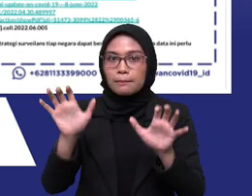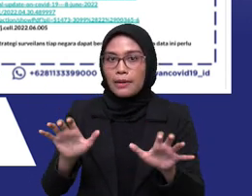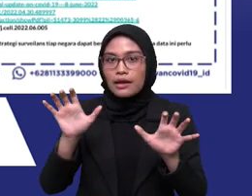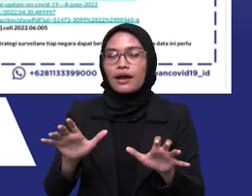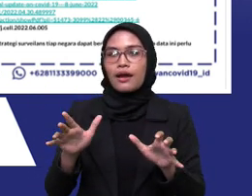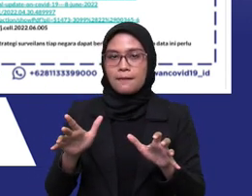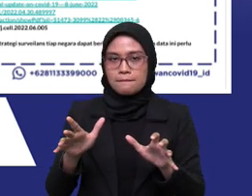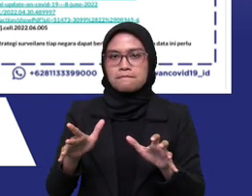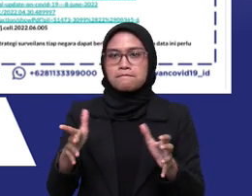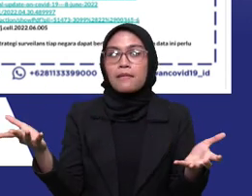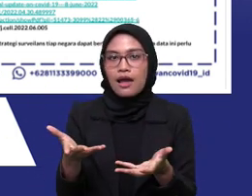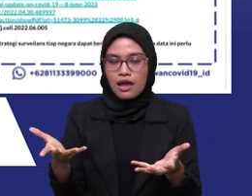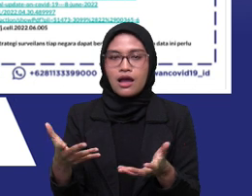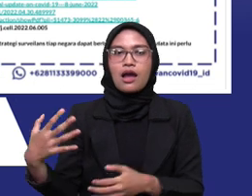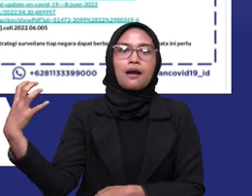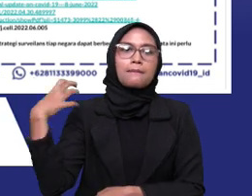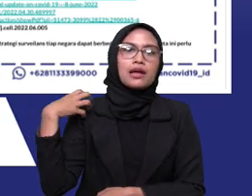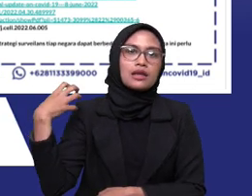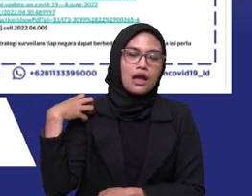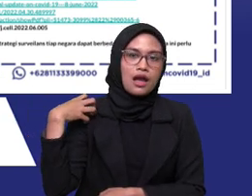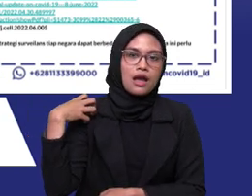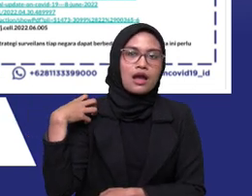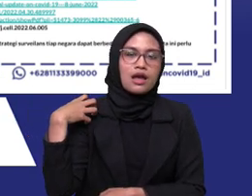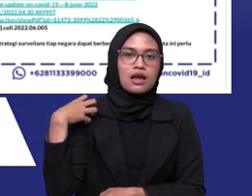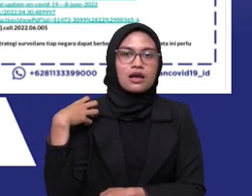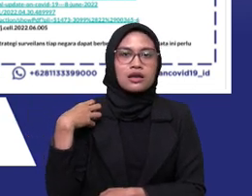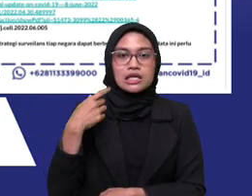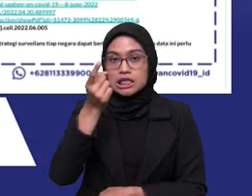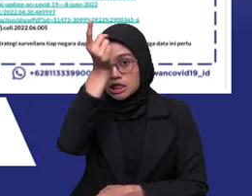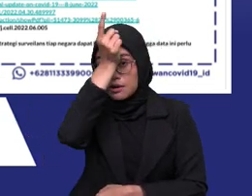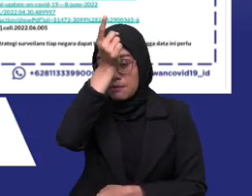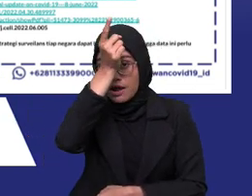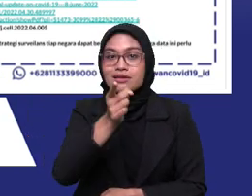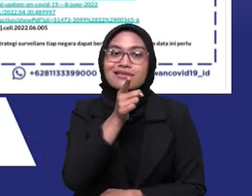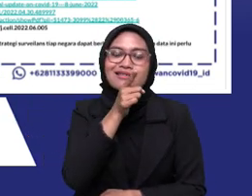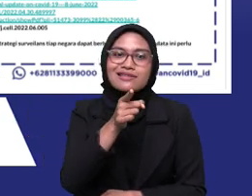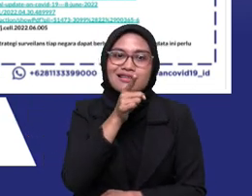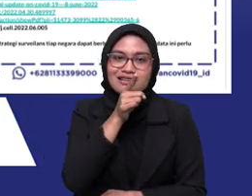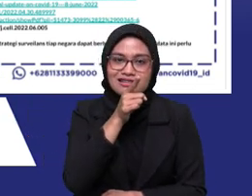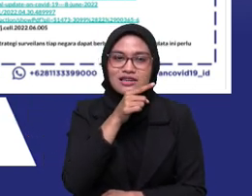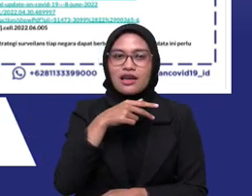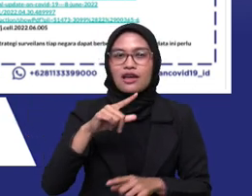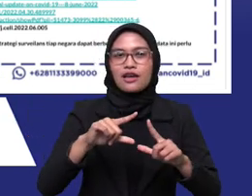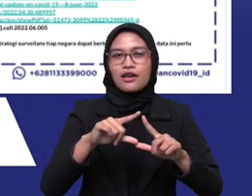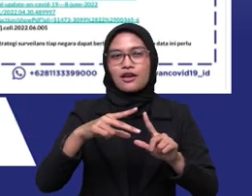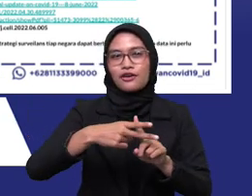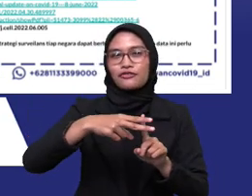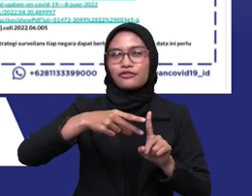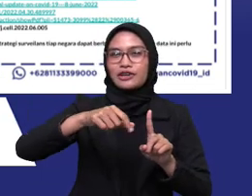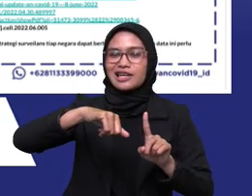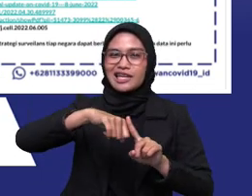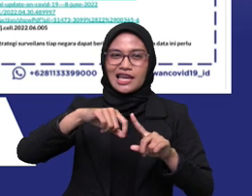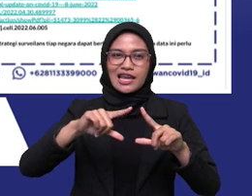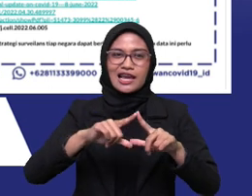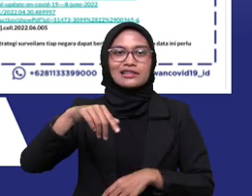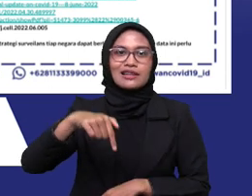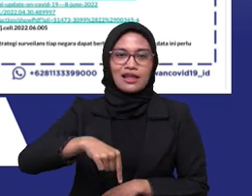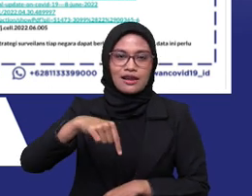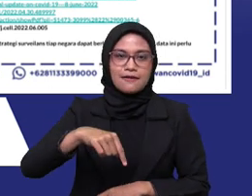tifikasi di Amerika Serikat Portugal Jerman Inggris dan Afrika Selatan Hai